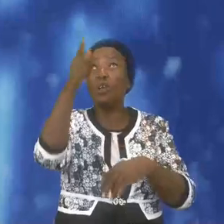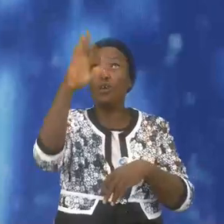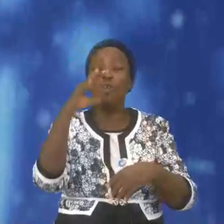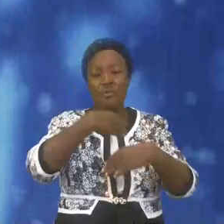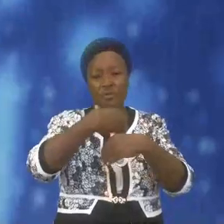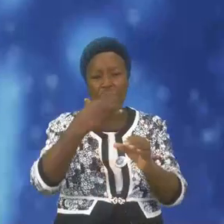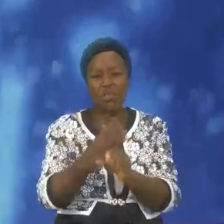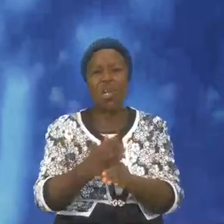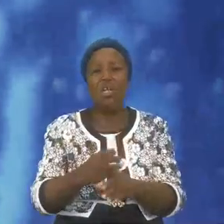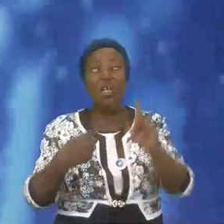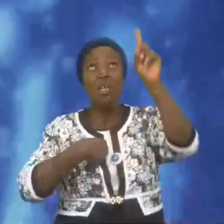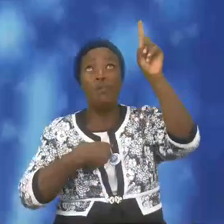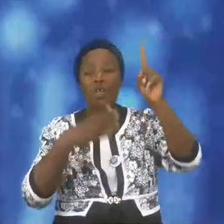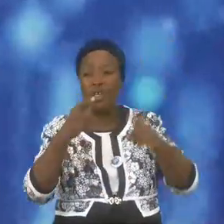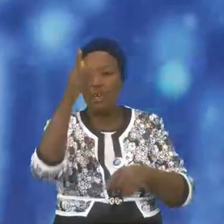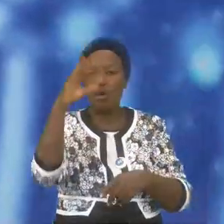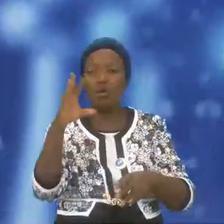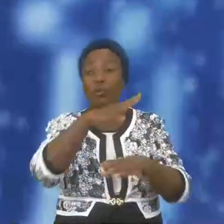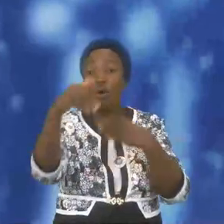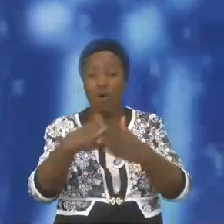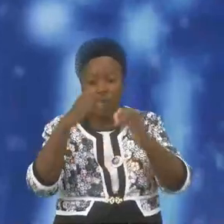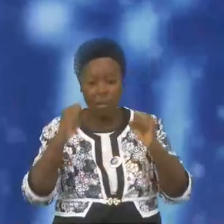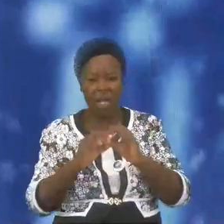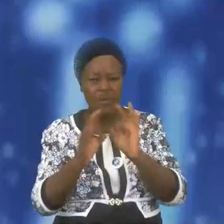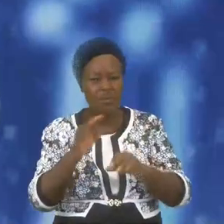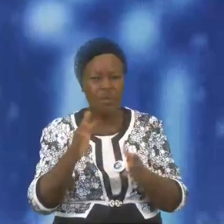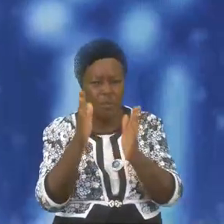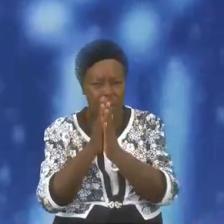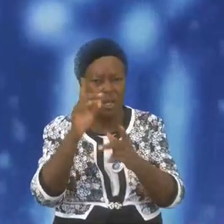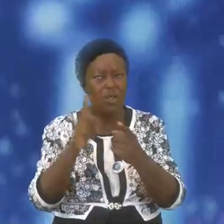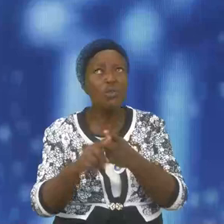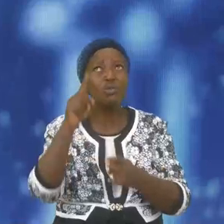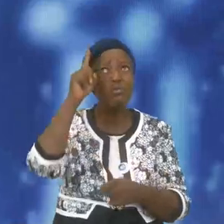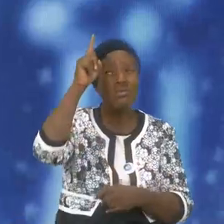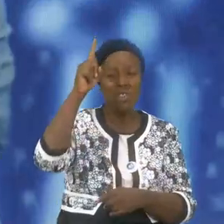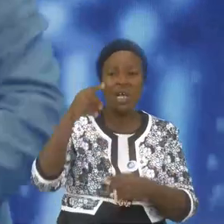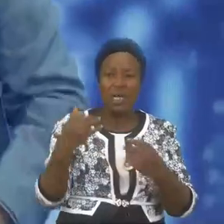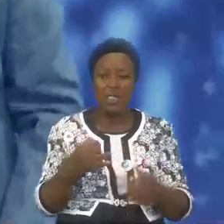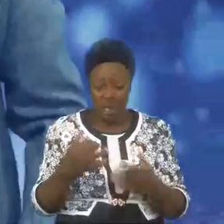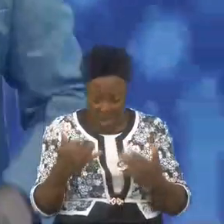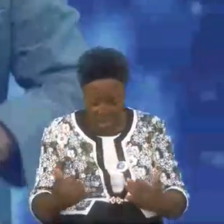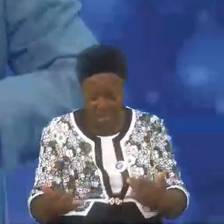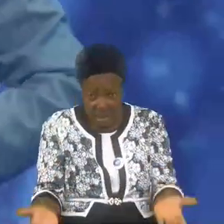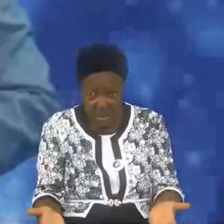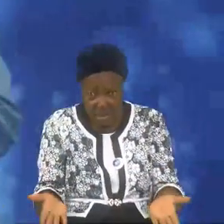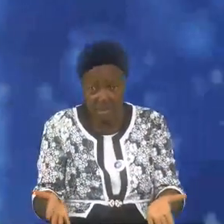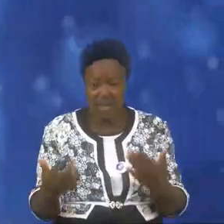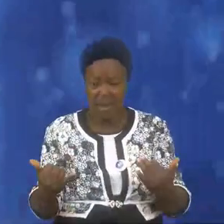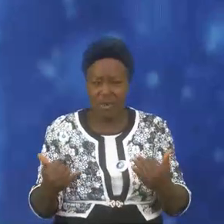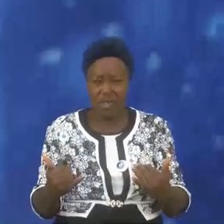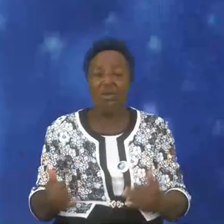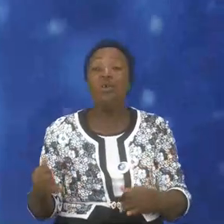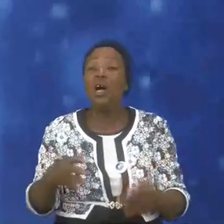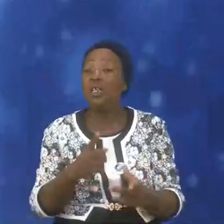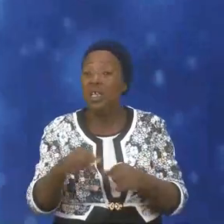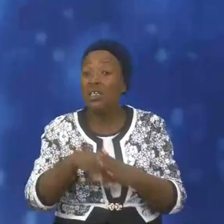création. Moi, le Dieu de toute puissance. Si tu m'invoques ici même, aujourd'hui,